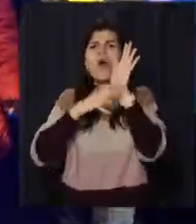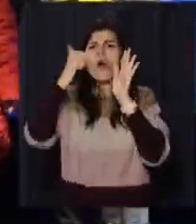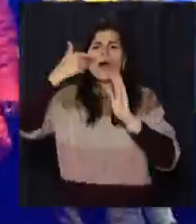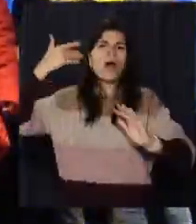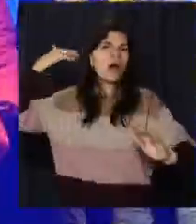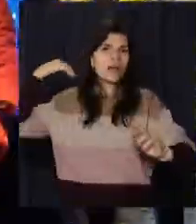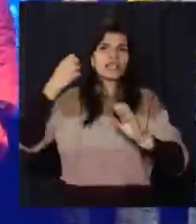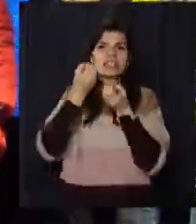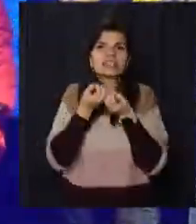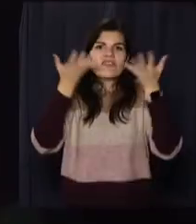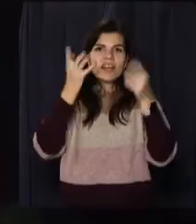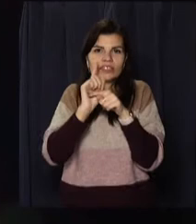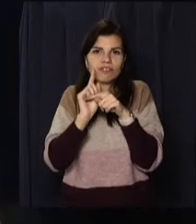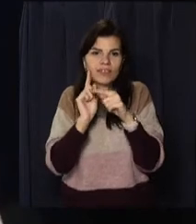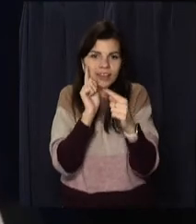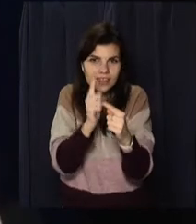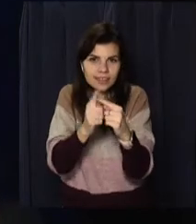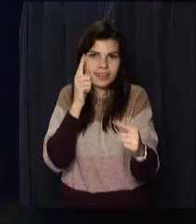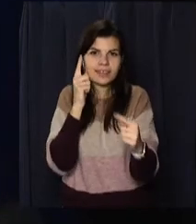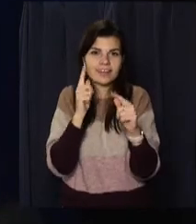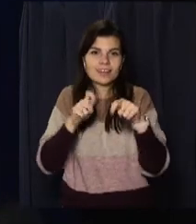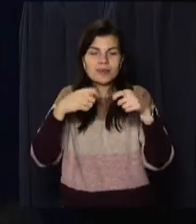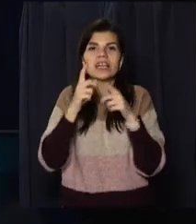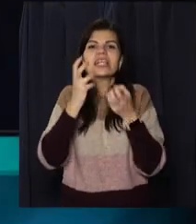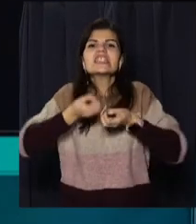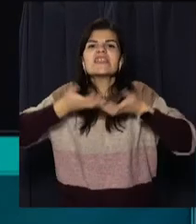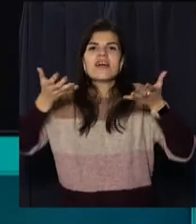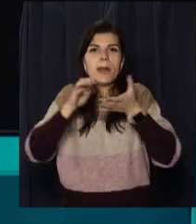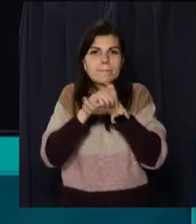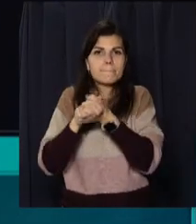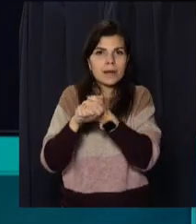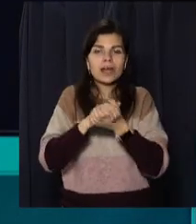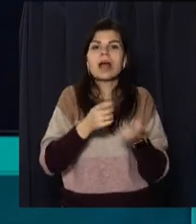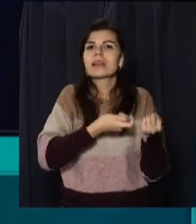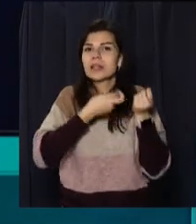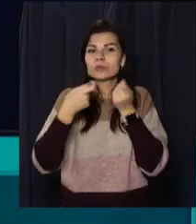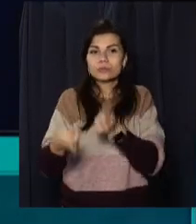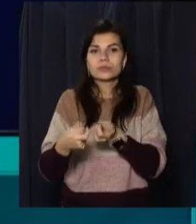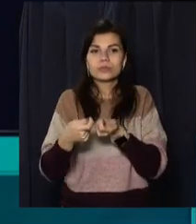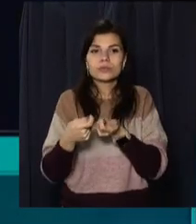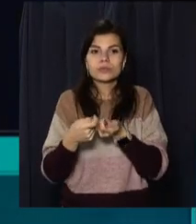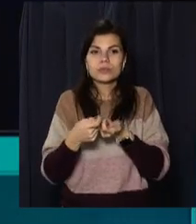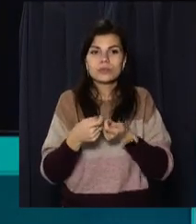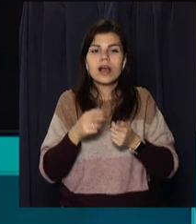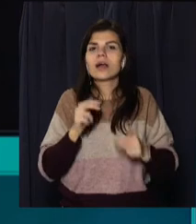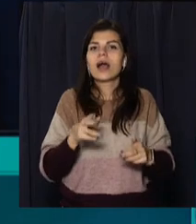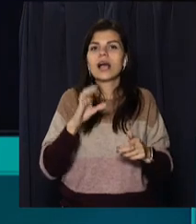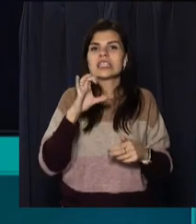роках минулого століття. Щороку світло миру несуть як